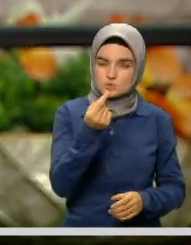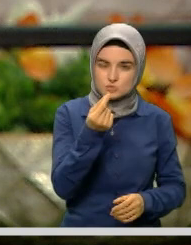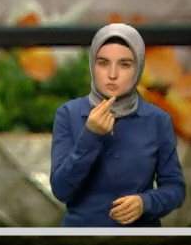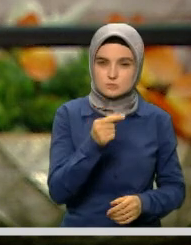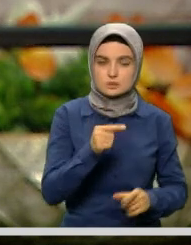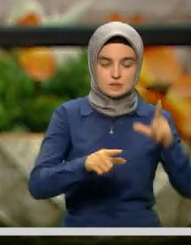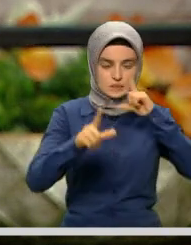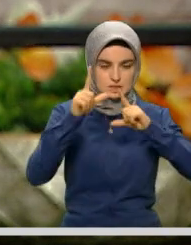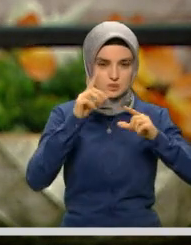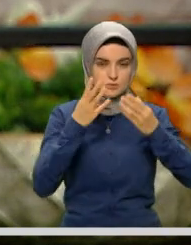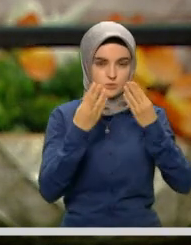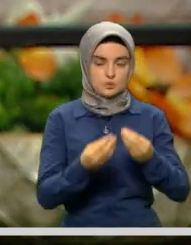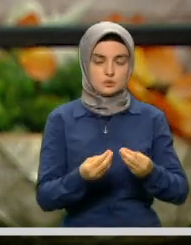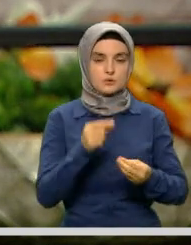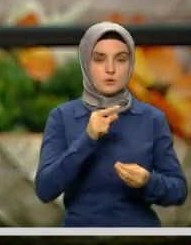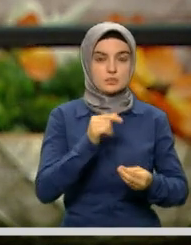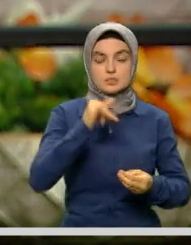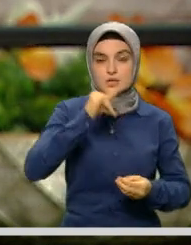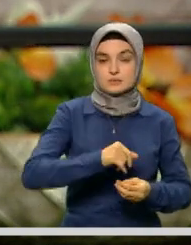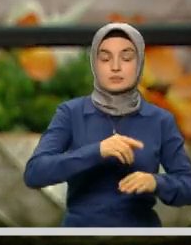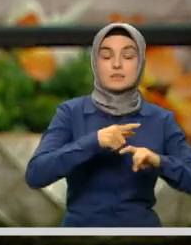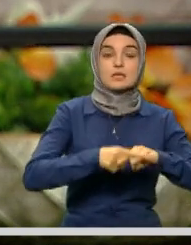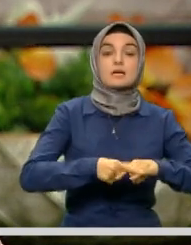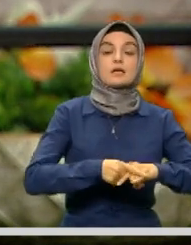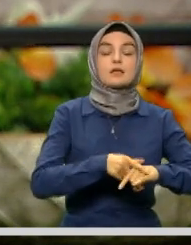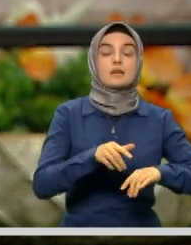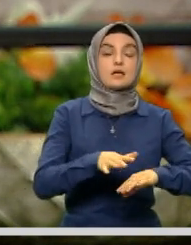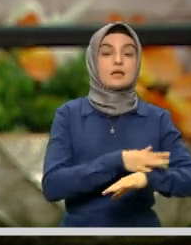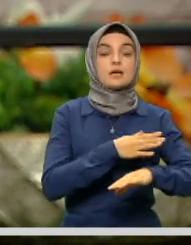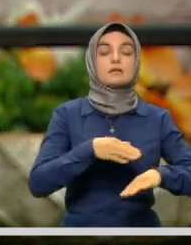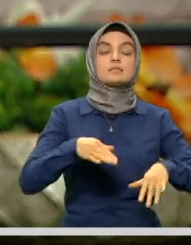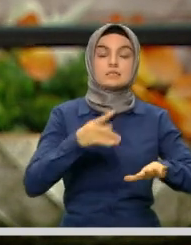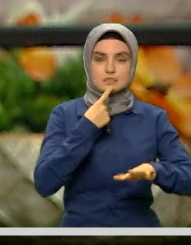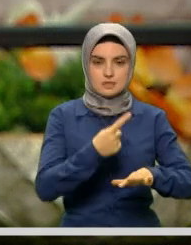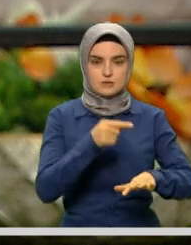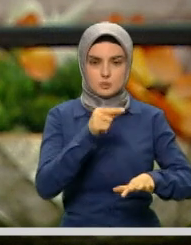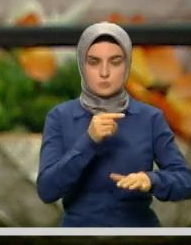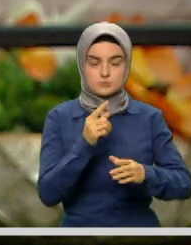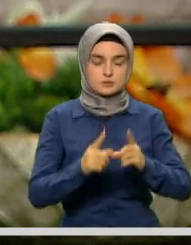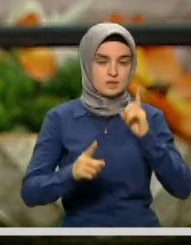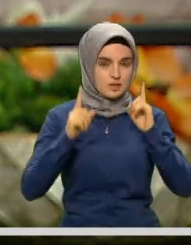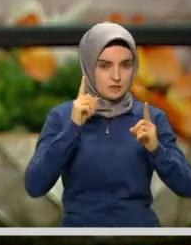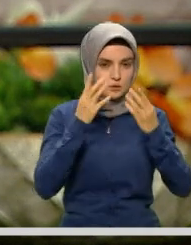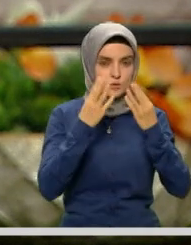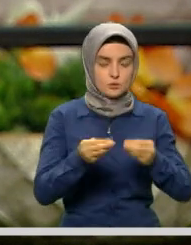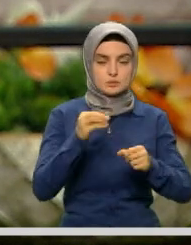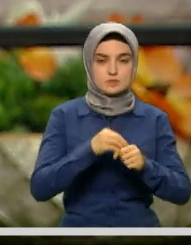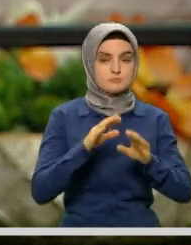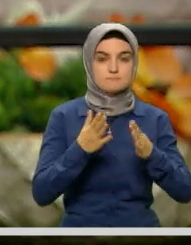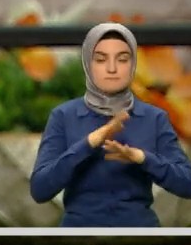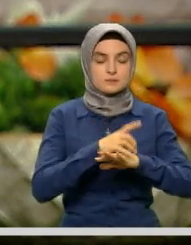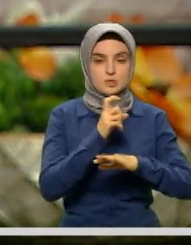bile ihtiyacı olacak. O kişi hakkını orada helal etmediği zaman Allah-u Teala aralarında adaleti sağlamak için ne yapacak?